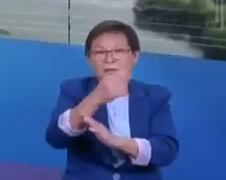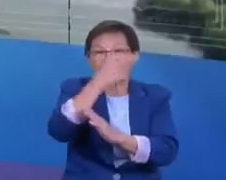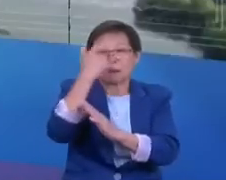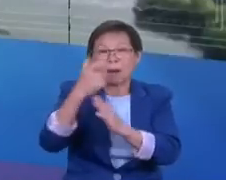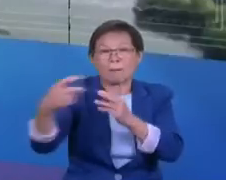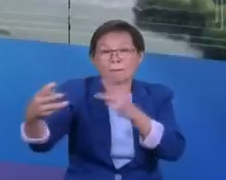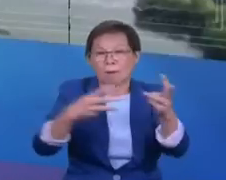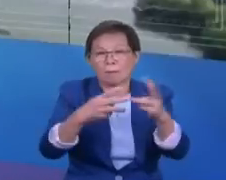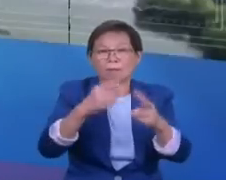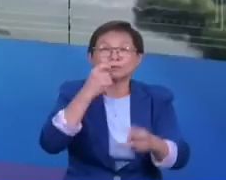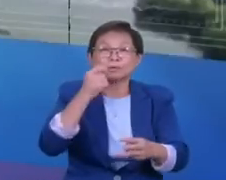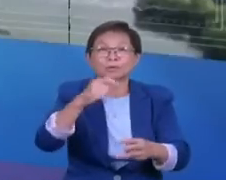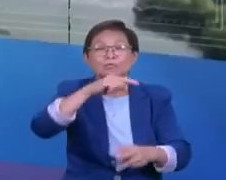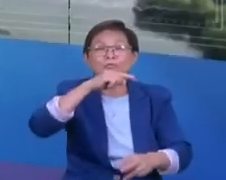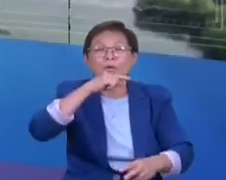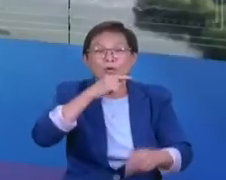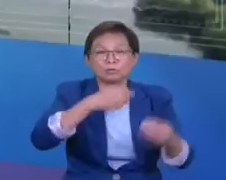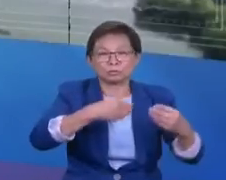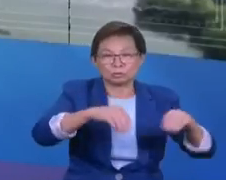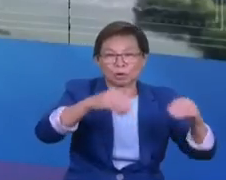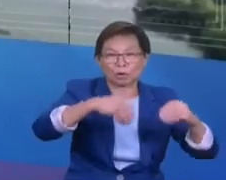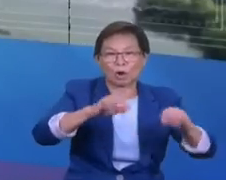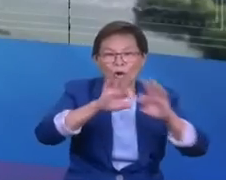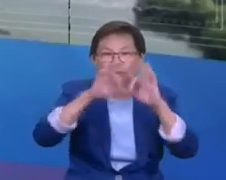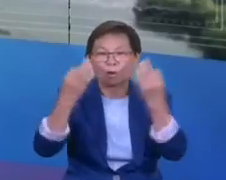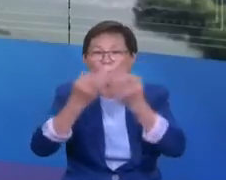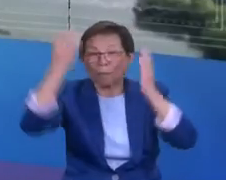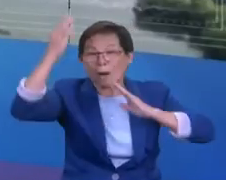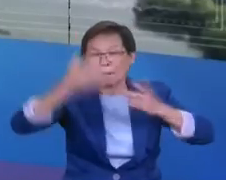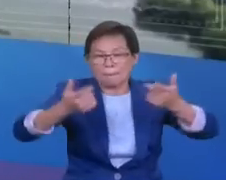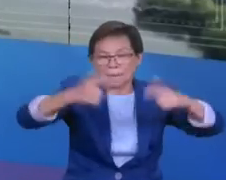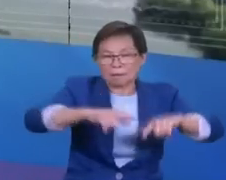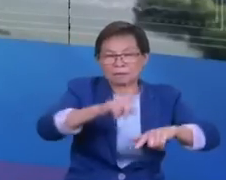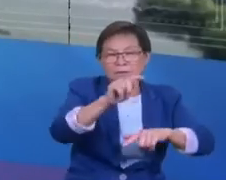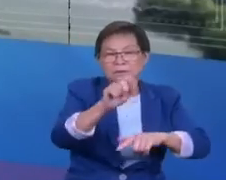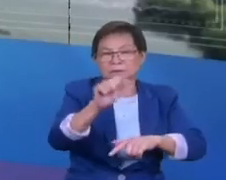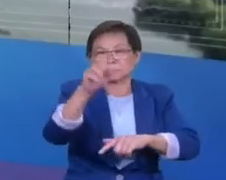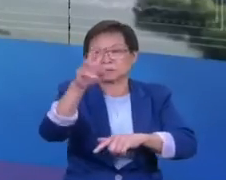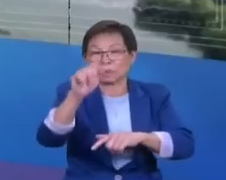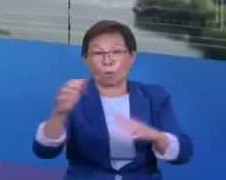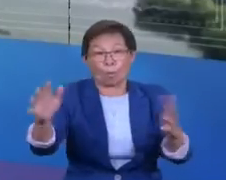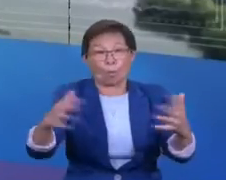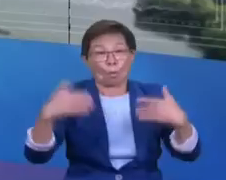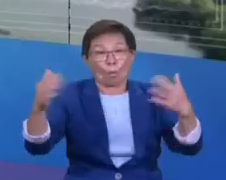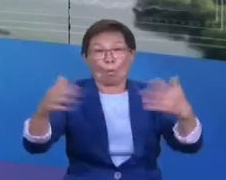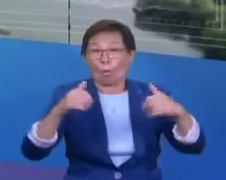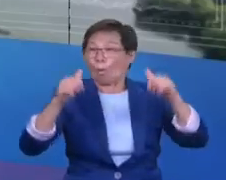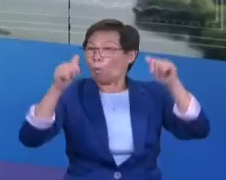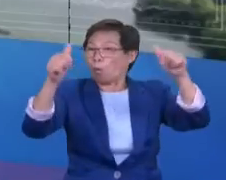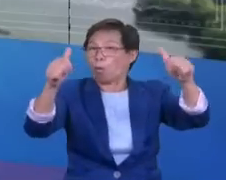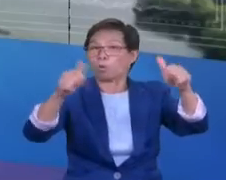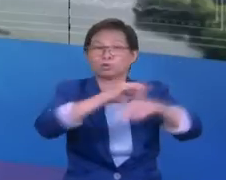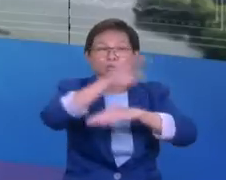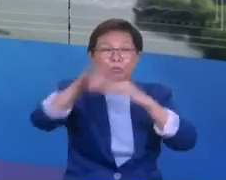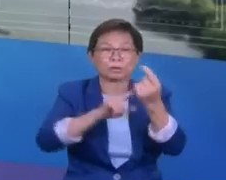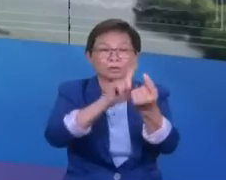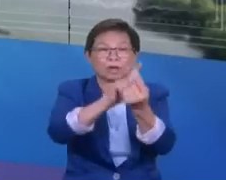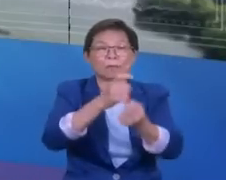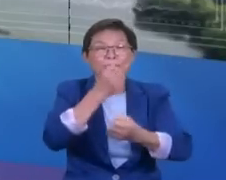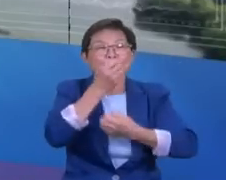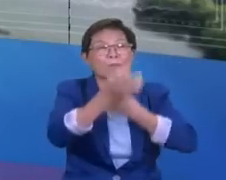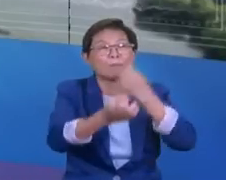program jualan keluarga Malaysia yang berlangsung di Tawau turut mendapat sambutan menggalakkan rata-rata yang ditemui